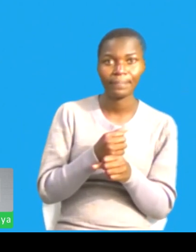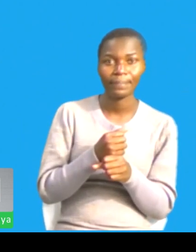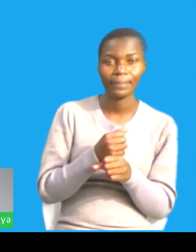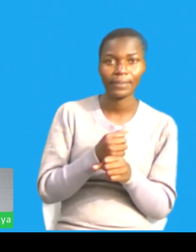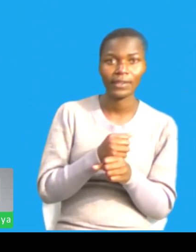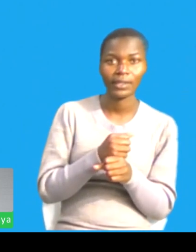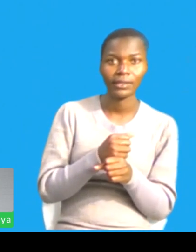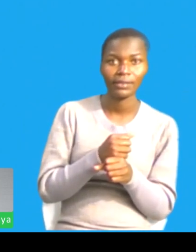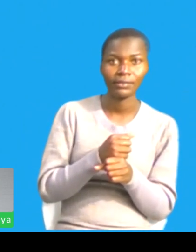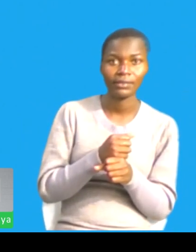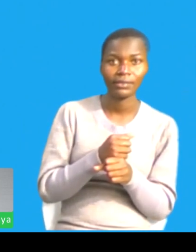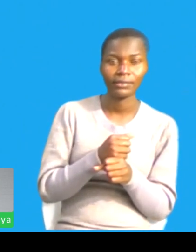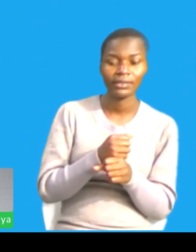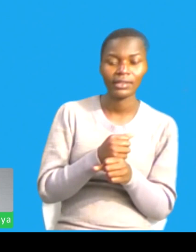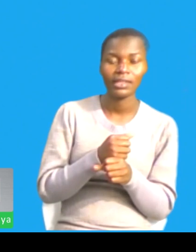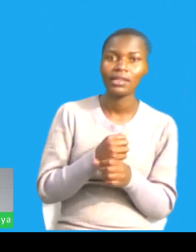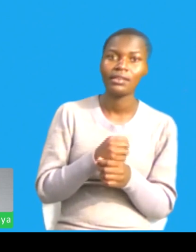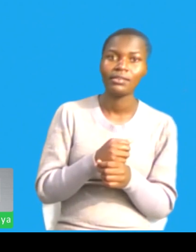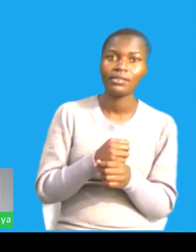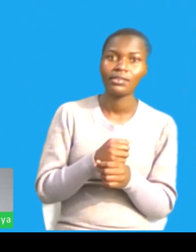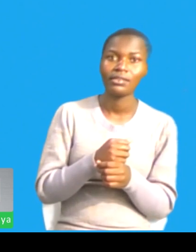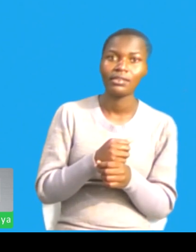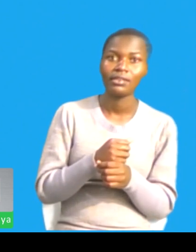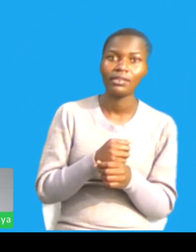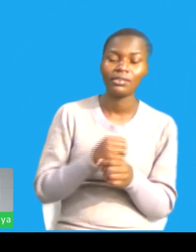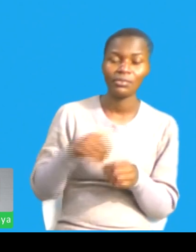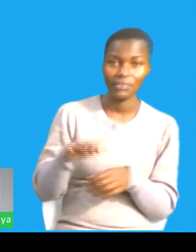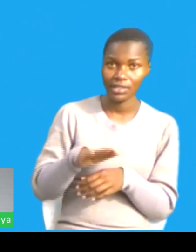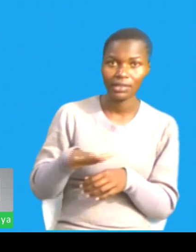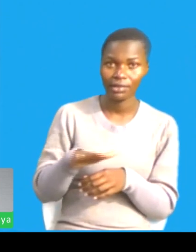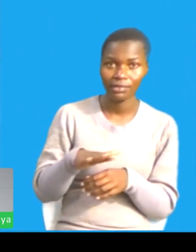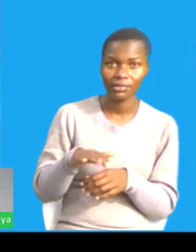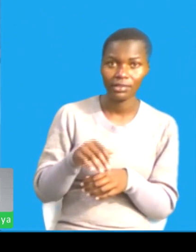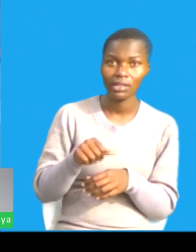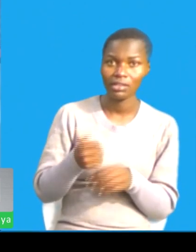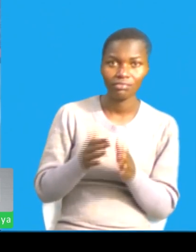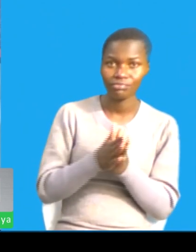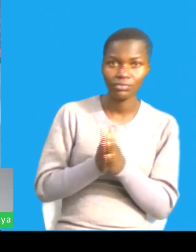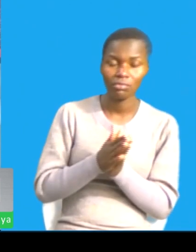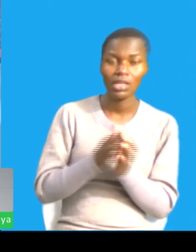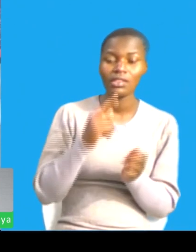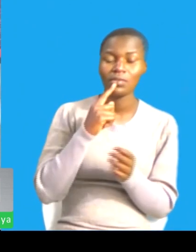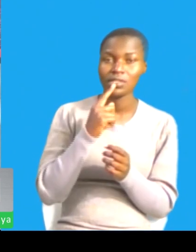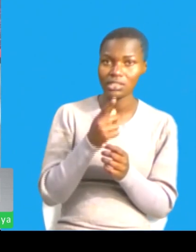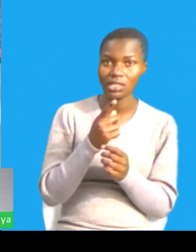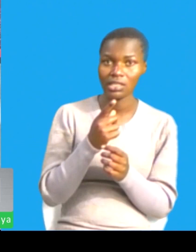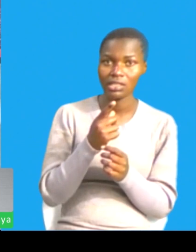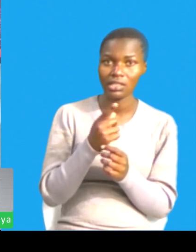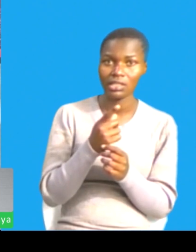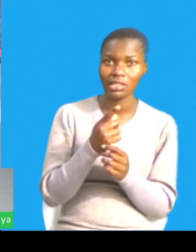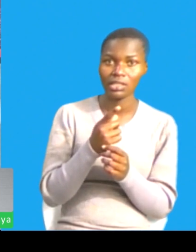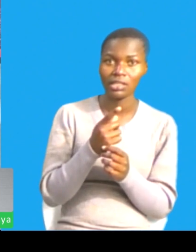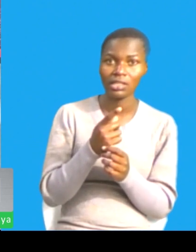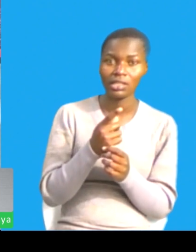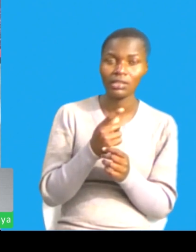ground, rais, kwa sababu Nicholas, wewe ndio unafanya hiyo kazi. On the ground there is another story. Watakwambia sisi tukifika